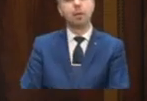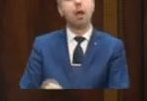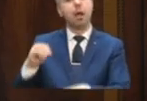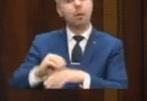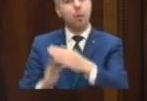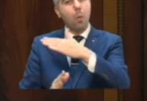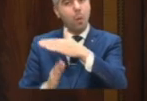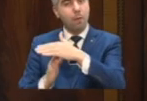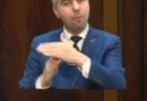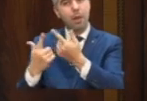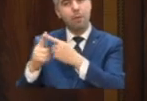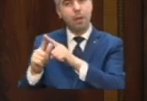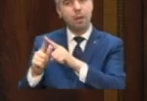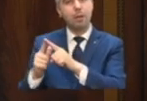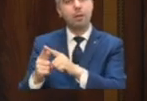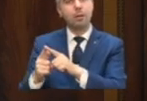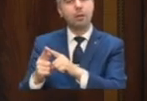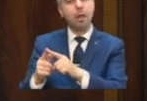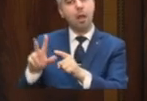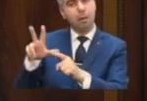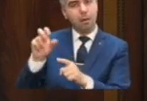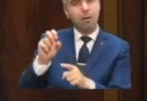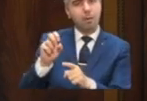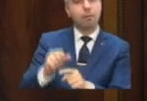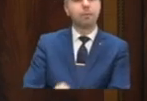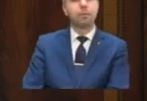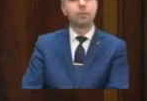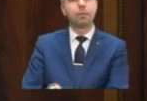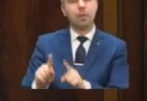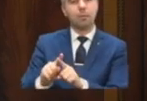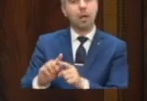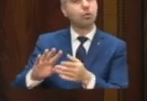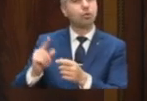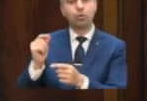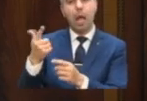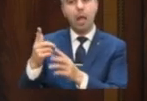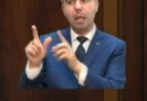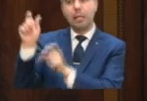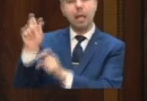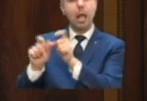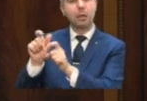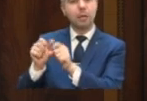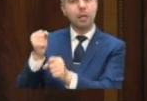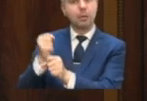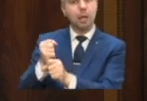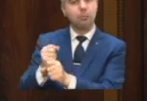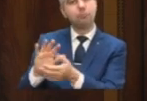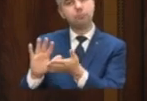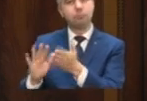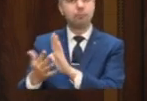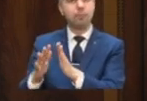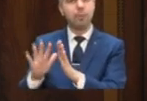أنشطة عدد من المهنيين. وانتم كتعرفوا القطاع شحال كيخدم مع هاد المهنيين بنسبة